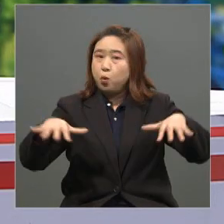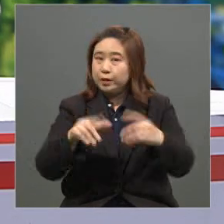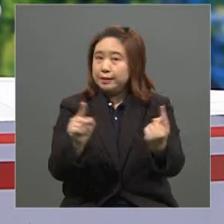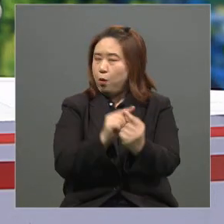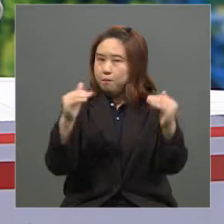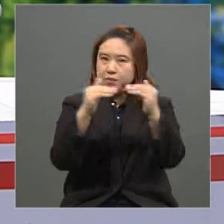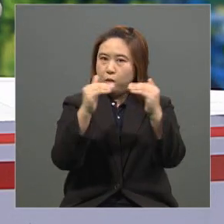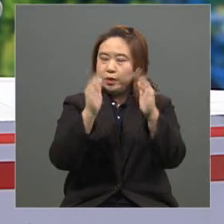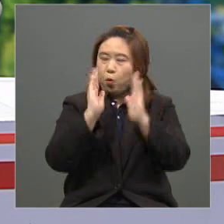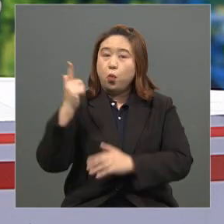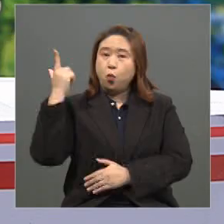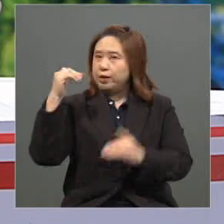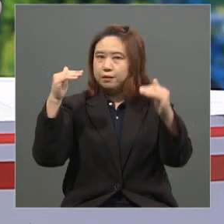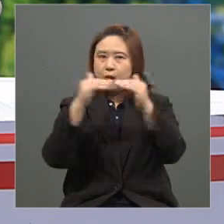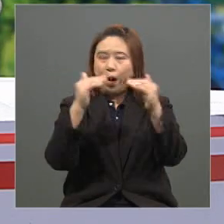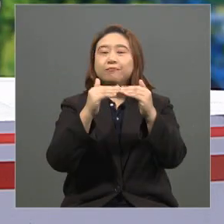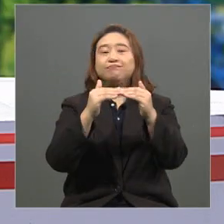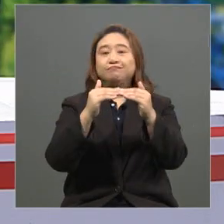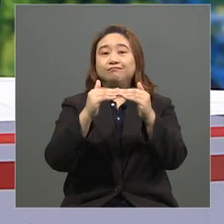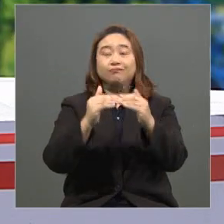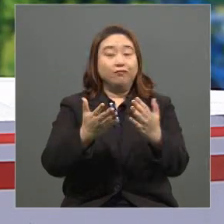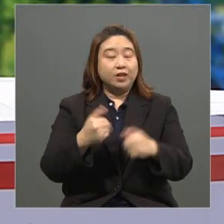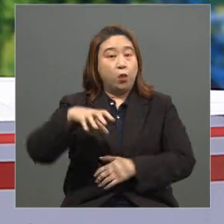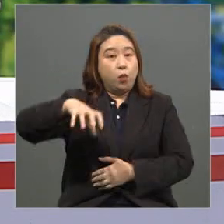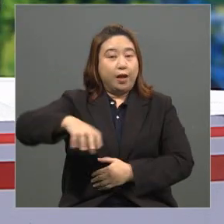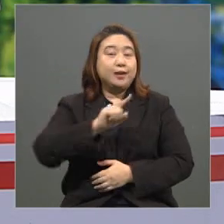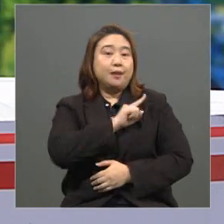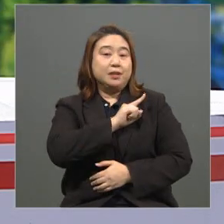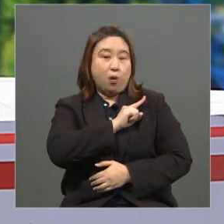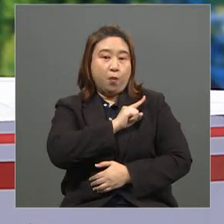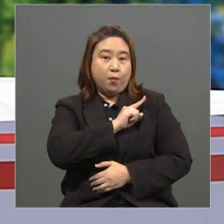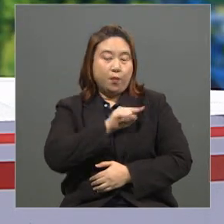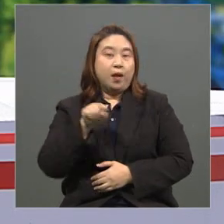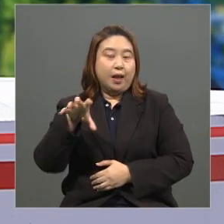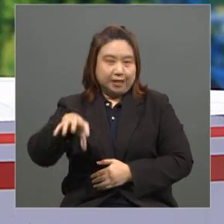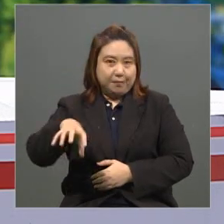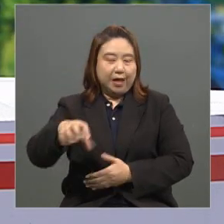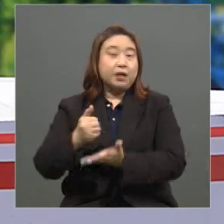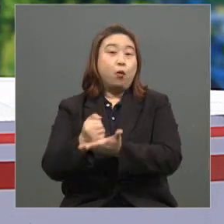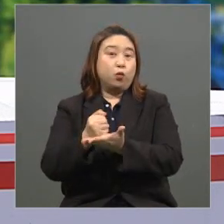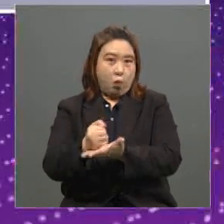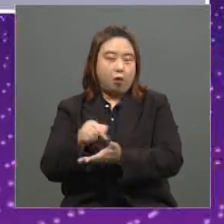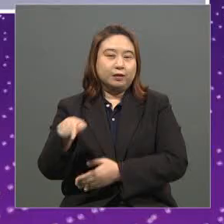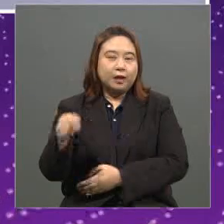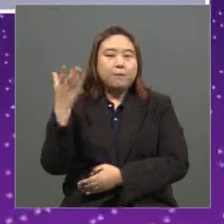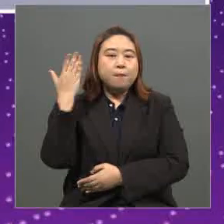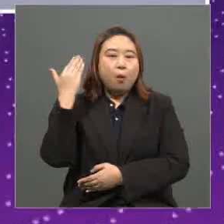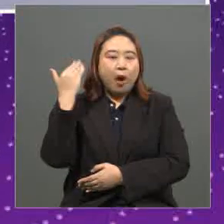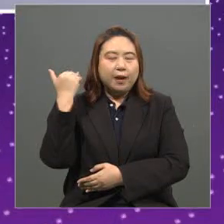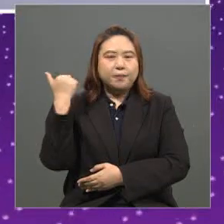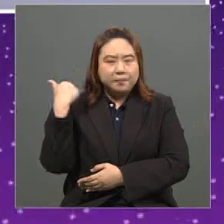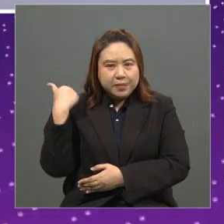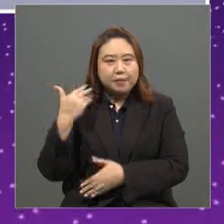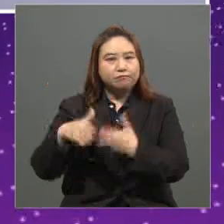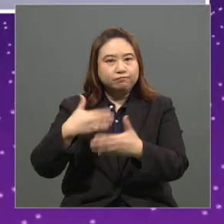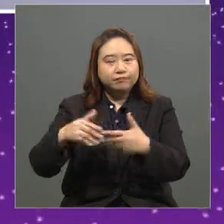ได้เหมือนกับคนปกติทั่วไปโดยเท่าเทียมกันนั่นเองหน่วยงานที่ดูแลอยู่ก็คือสภาสังคมสงเคราะห์ครับเมื่อวานนี้มีเอ่อได้มีความคืบหน้านะครับ